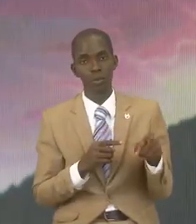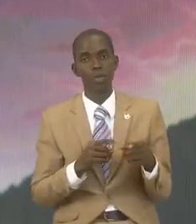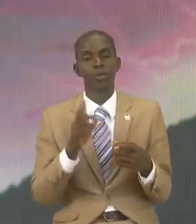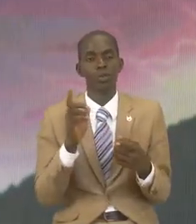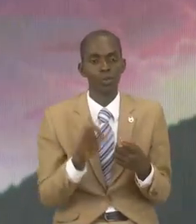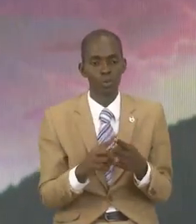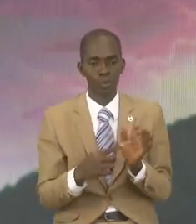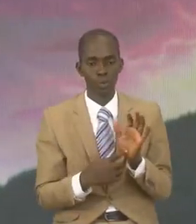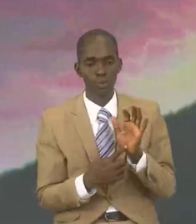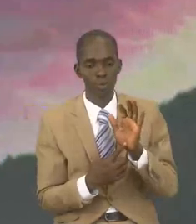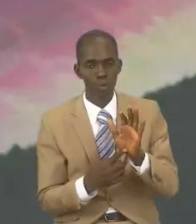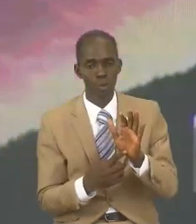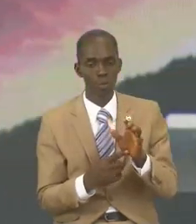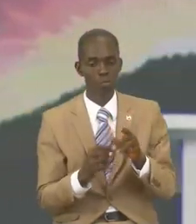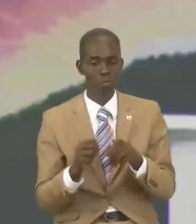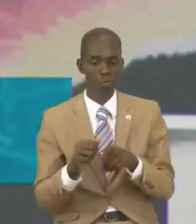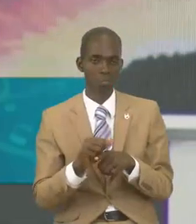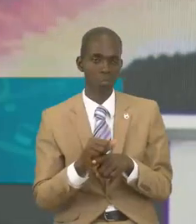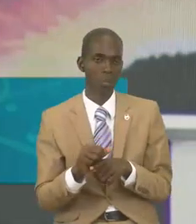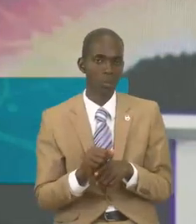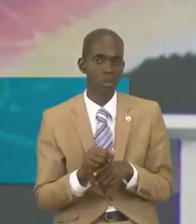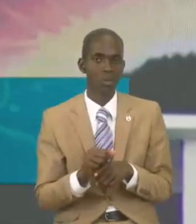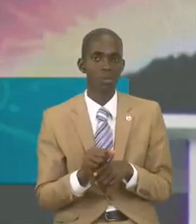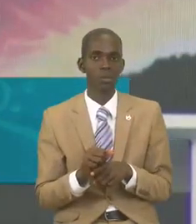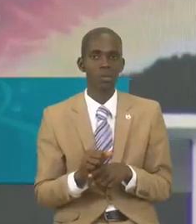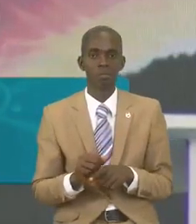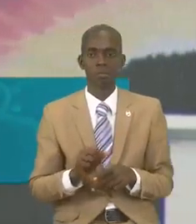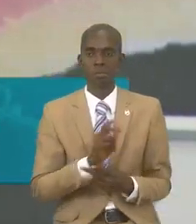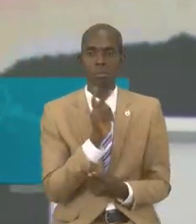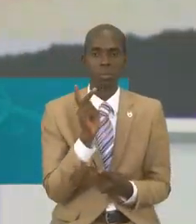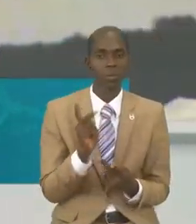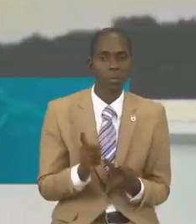manifestent, pratiquent, parfaits,